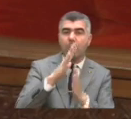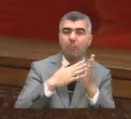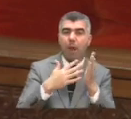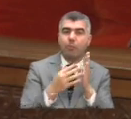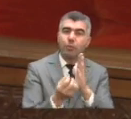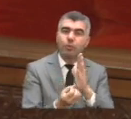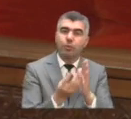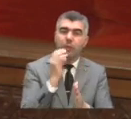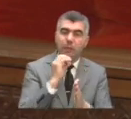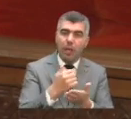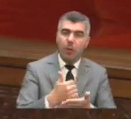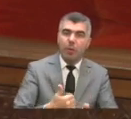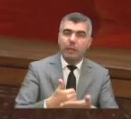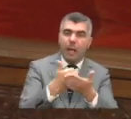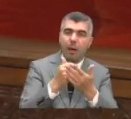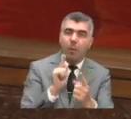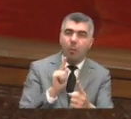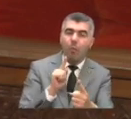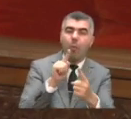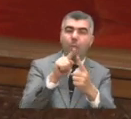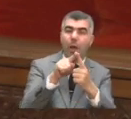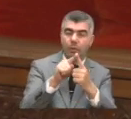الجديد ديال الدعم المباشر